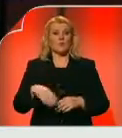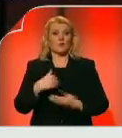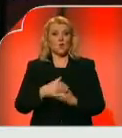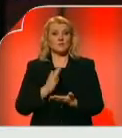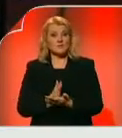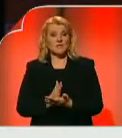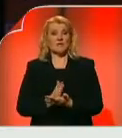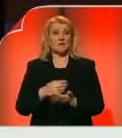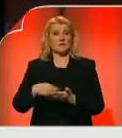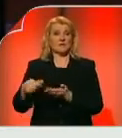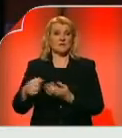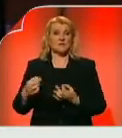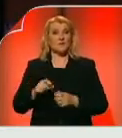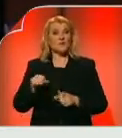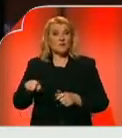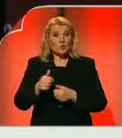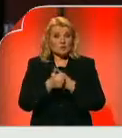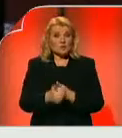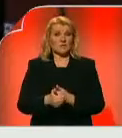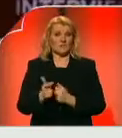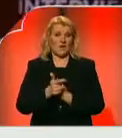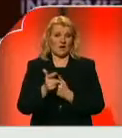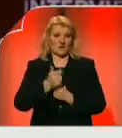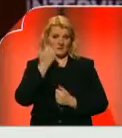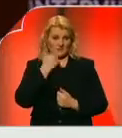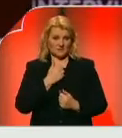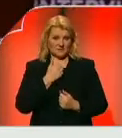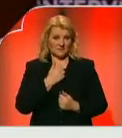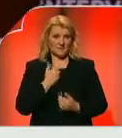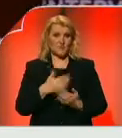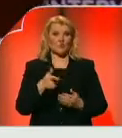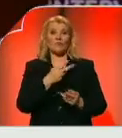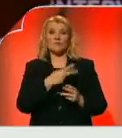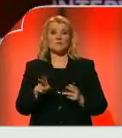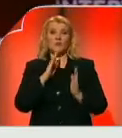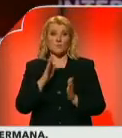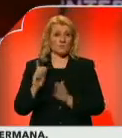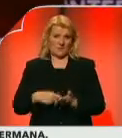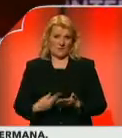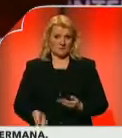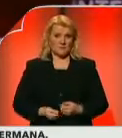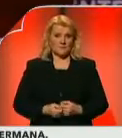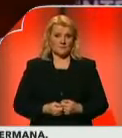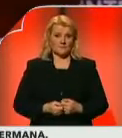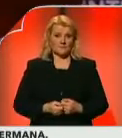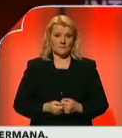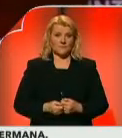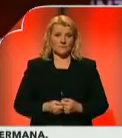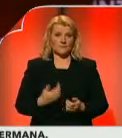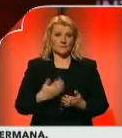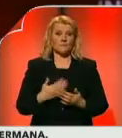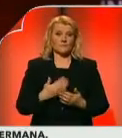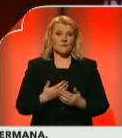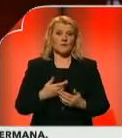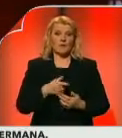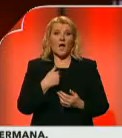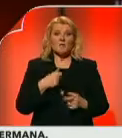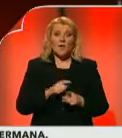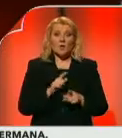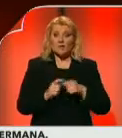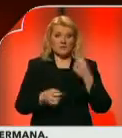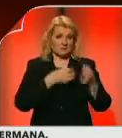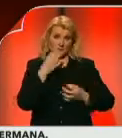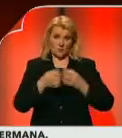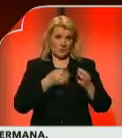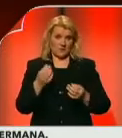Je tam stíháno kvůli tomu 12 lidí, pane Drábku. Nemůžete říct, že bylo všechno pořád. Nemám žádné takové informace. Byť platí presumce neviny samozřejmě. Nemám